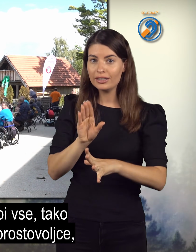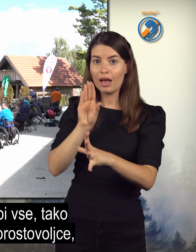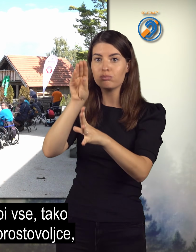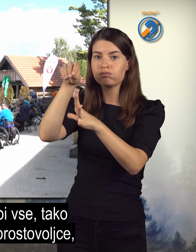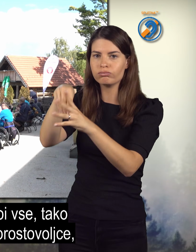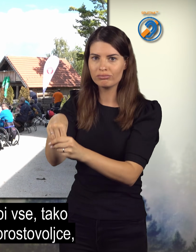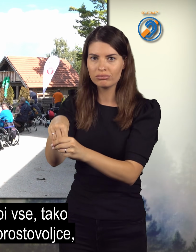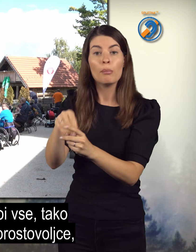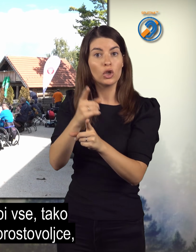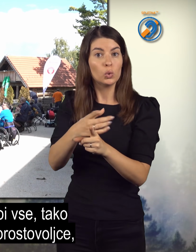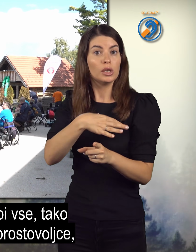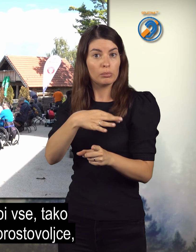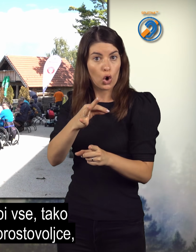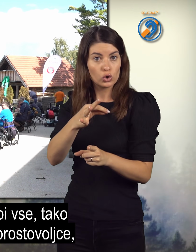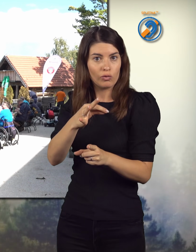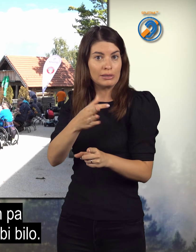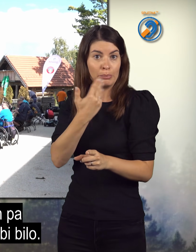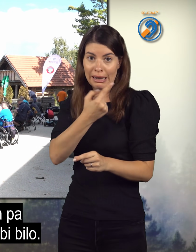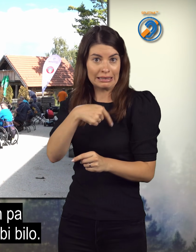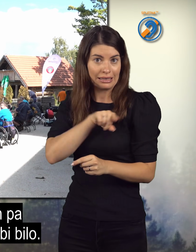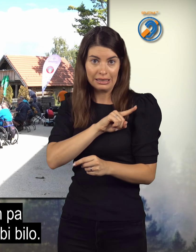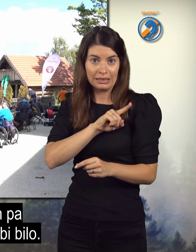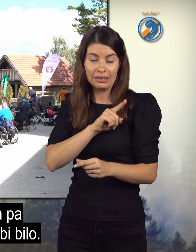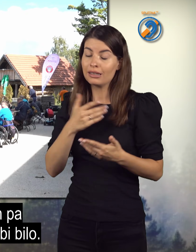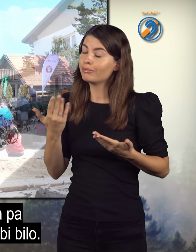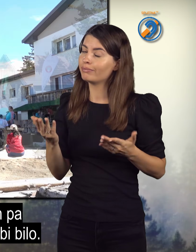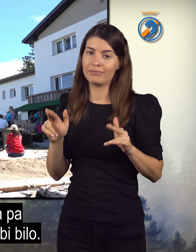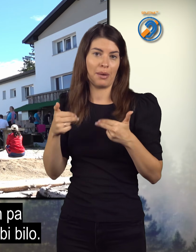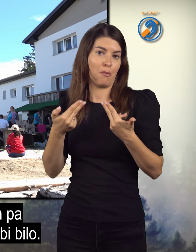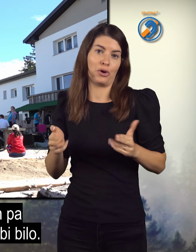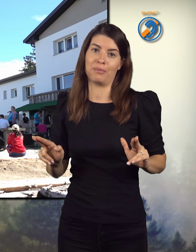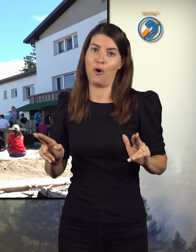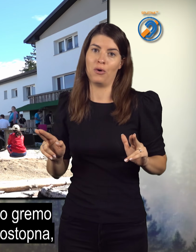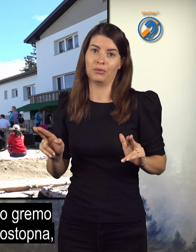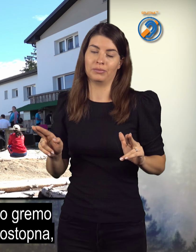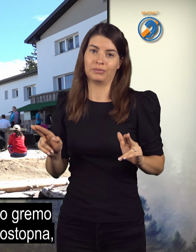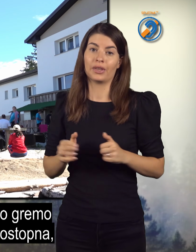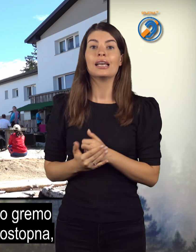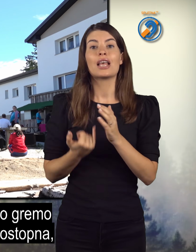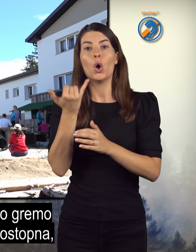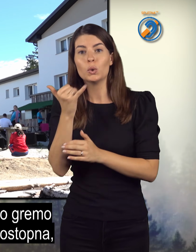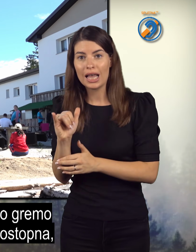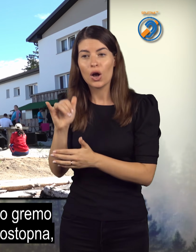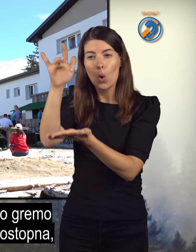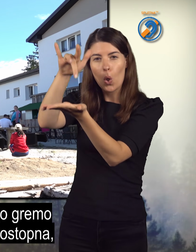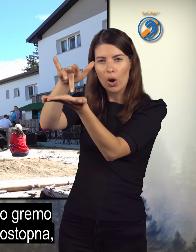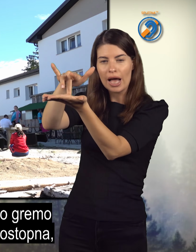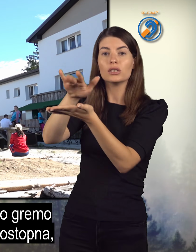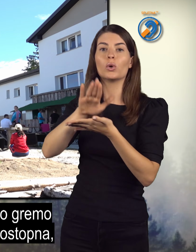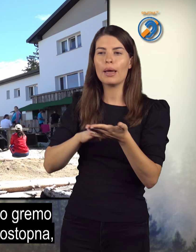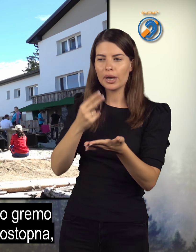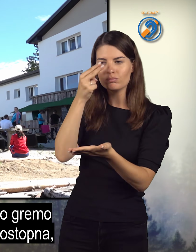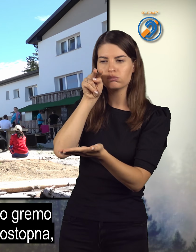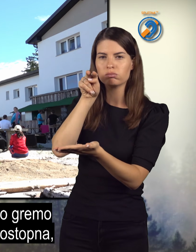invalide, kot tudi prostovoljce, brez katerih pa naših akcij ne bi bilo. Za vsako lokacijo gremo